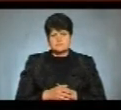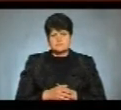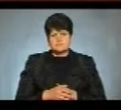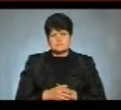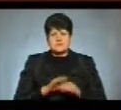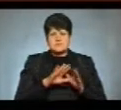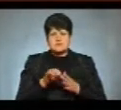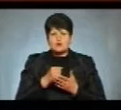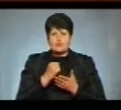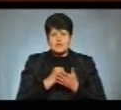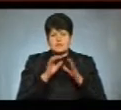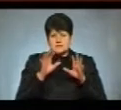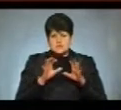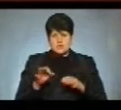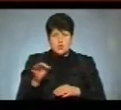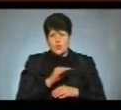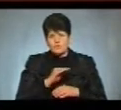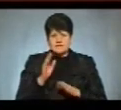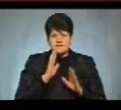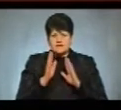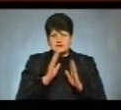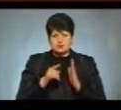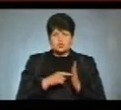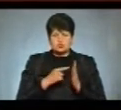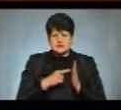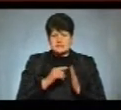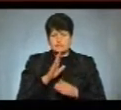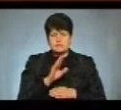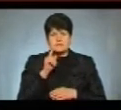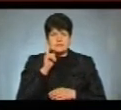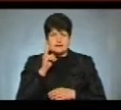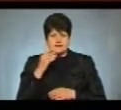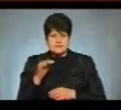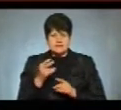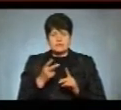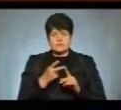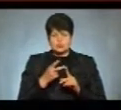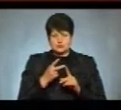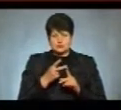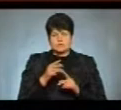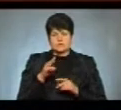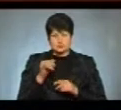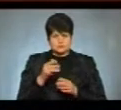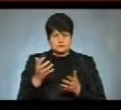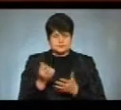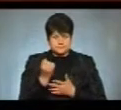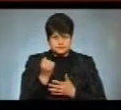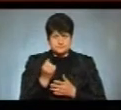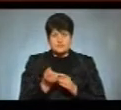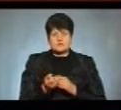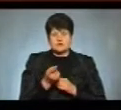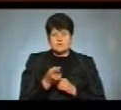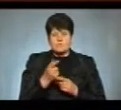Після ухвалення закону на офіційній фейсбук-сторінці Володимира Зеленського, який лідирує в другому турі президентських перегонів, з'явилося